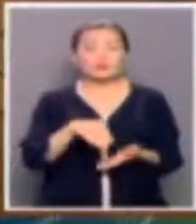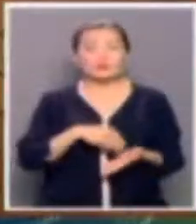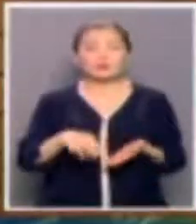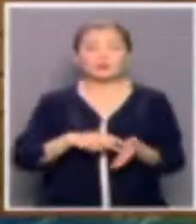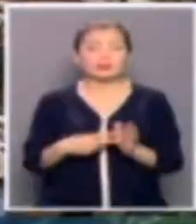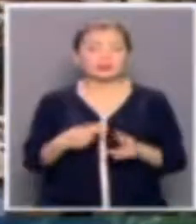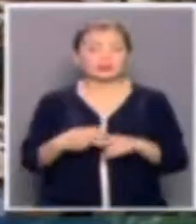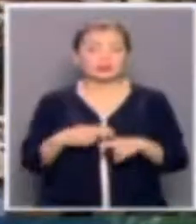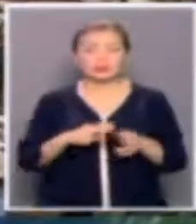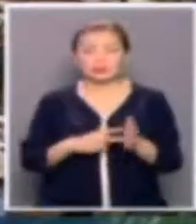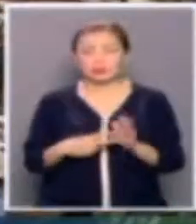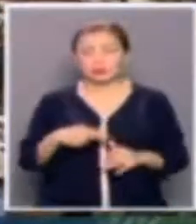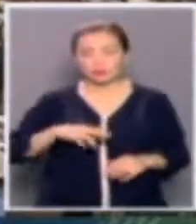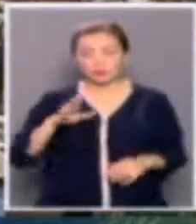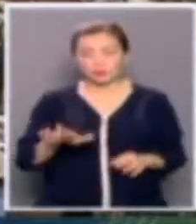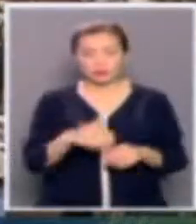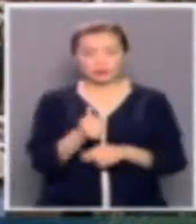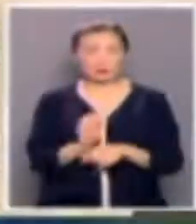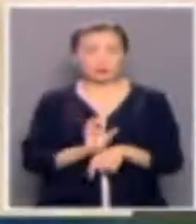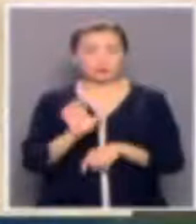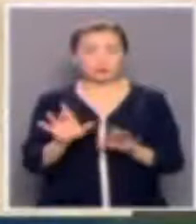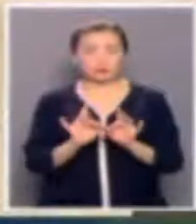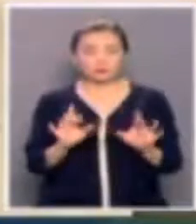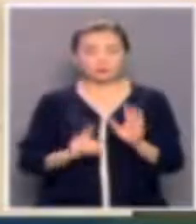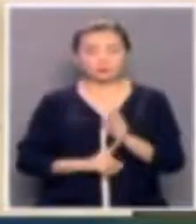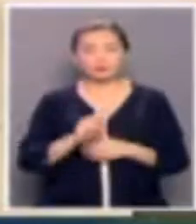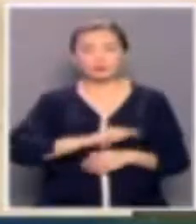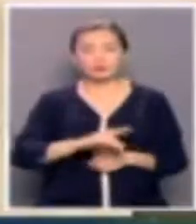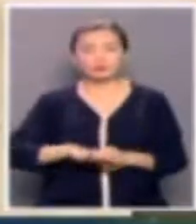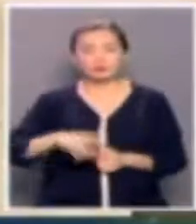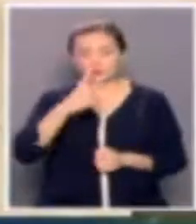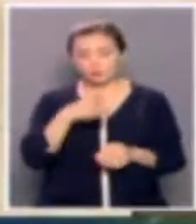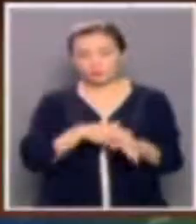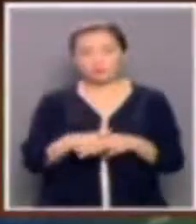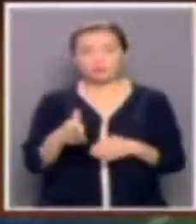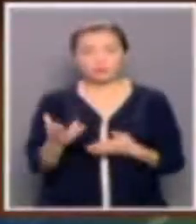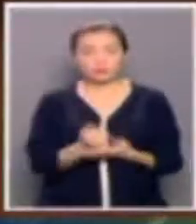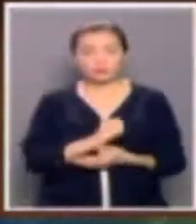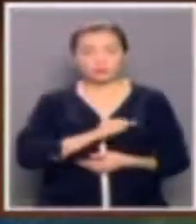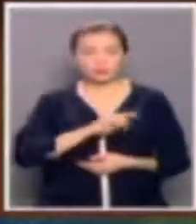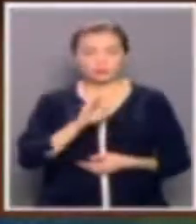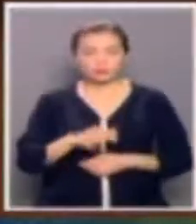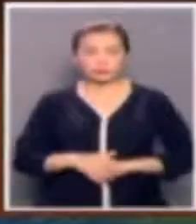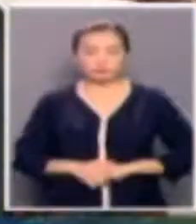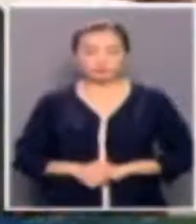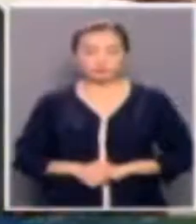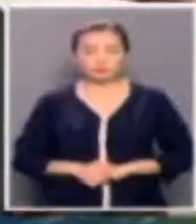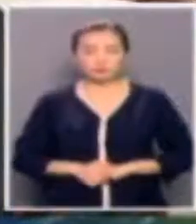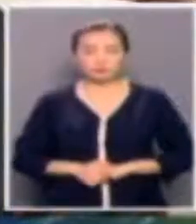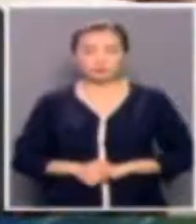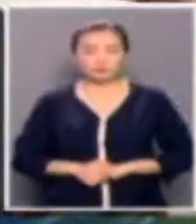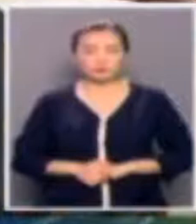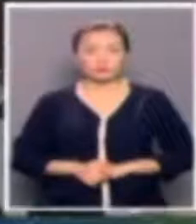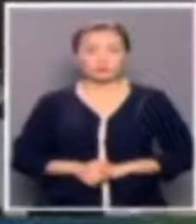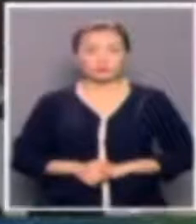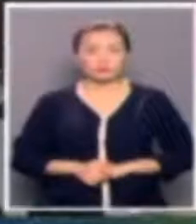жолын кесуге бағытталған. Президент жолдауында айтылған бұл бастамалар енді іс жүзінде жүзеге асуы тиіс.